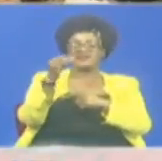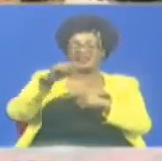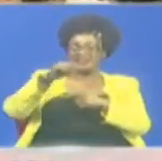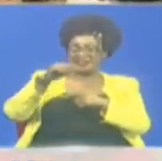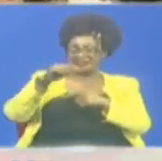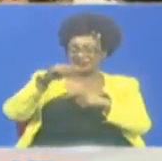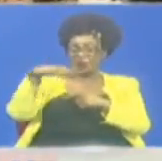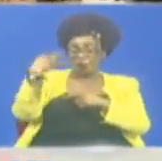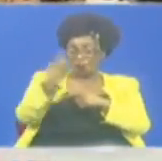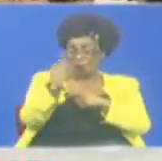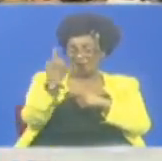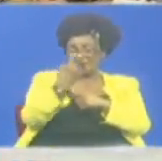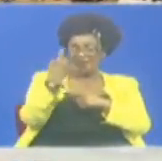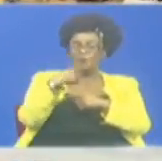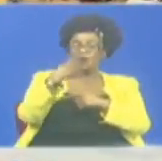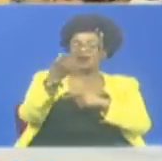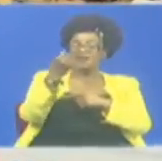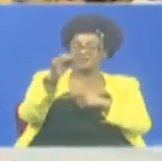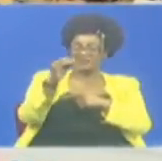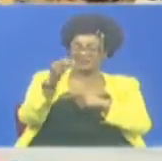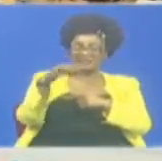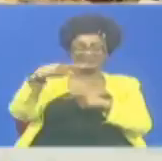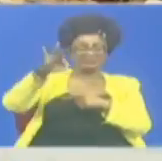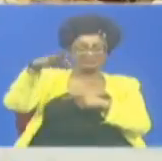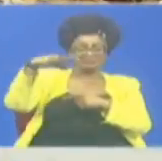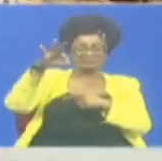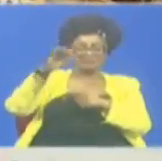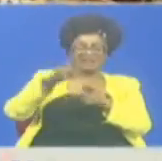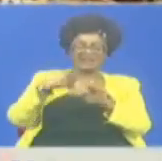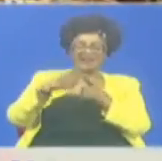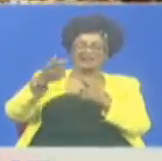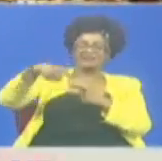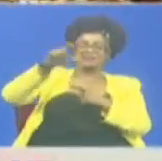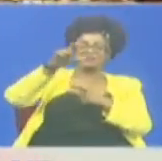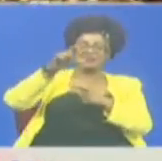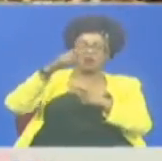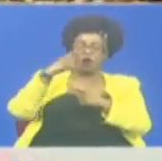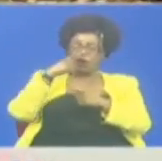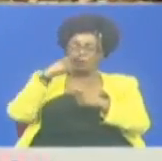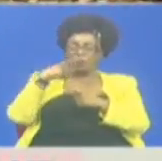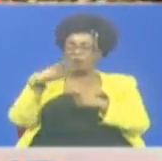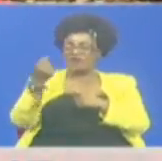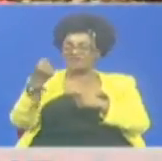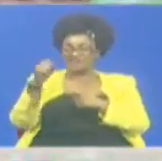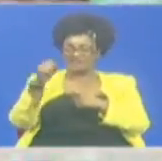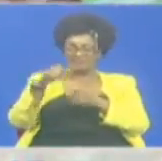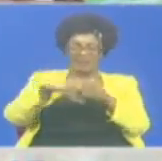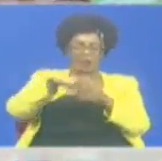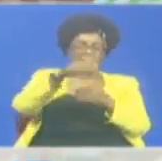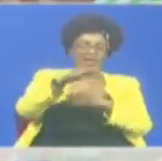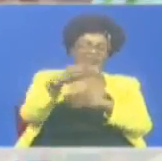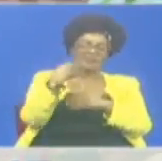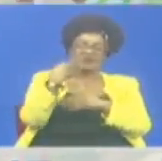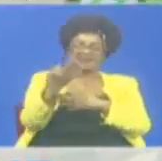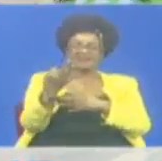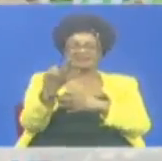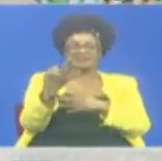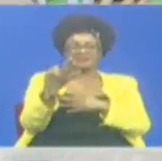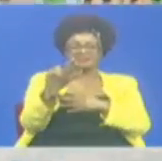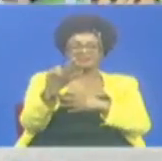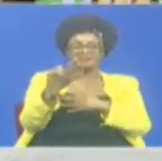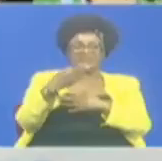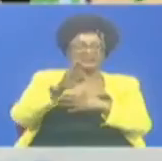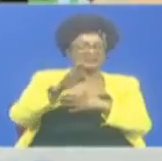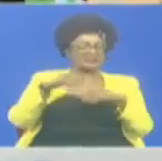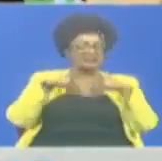150 shillings. Ikakuja kwa race up home ikakuwa 150 au ikakuwa 300. Motego hung his boots in the